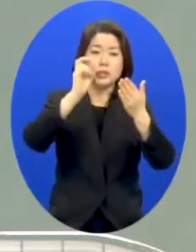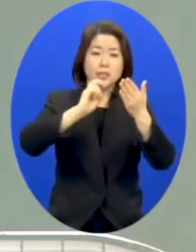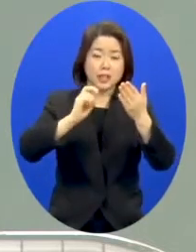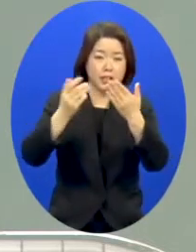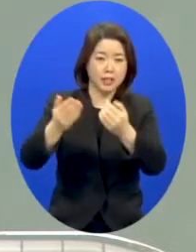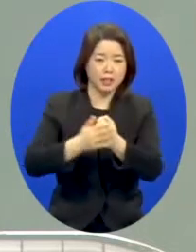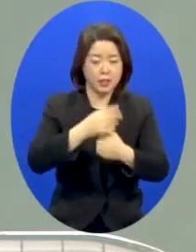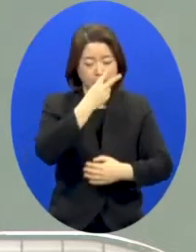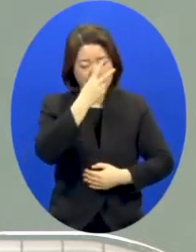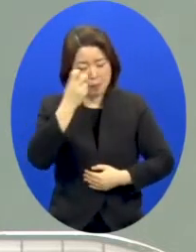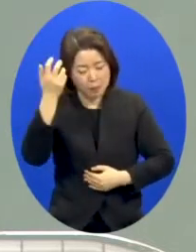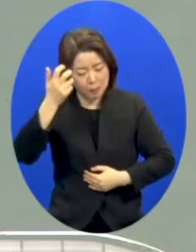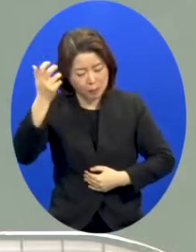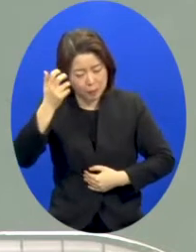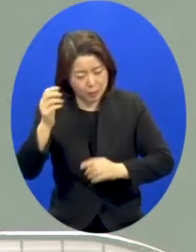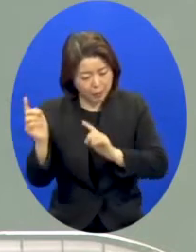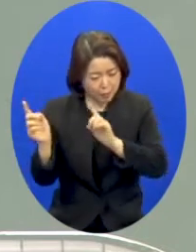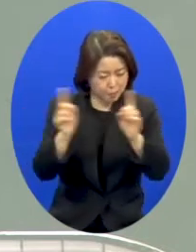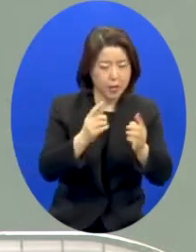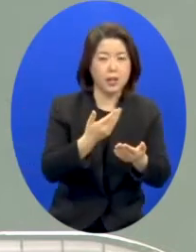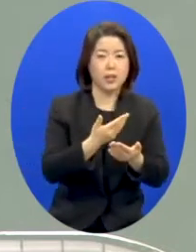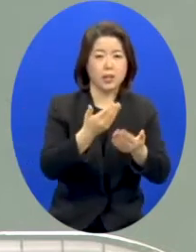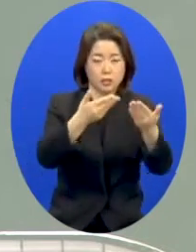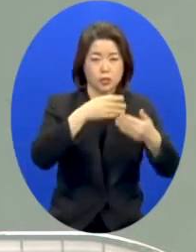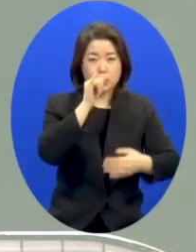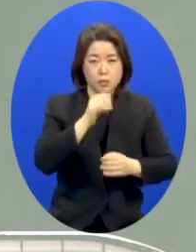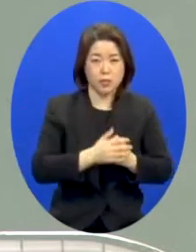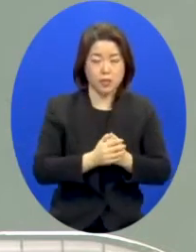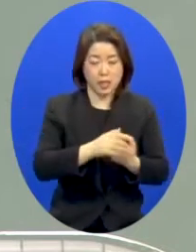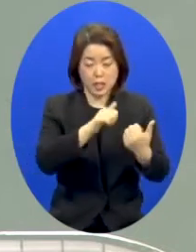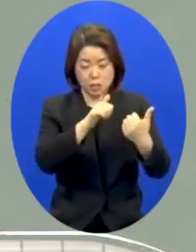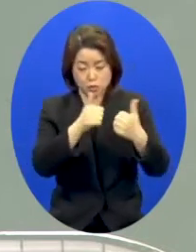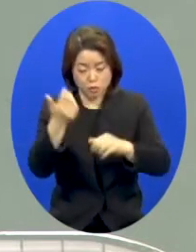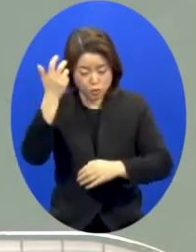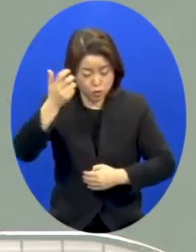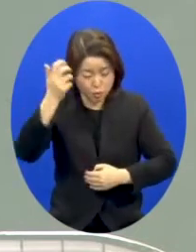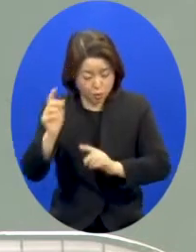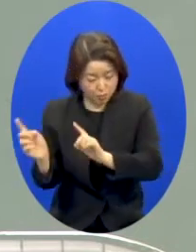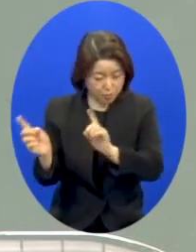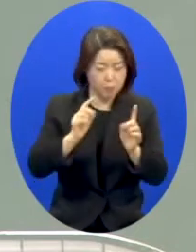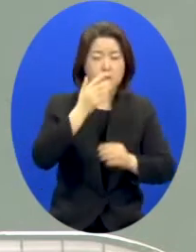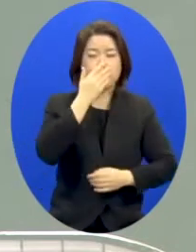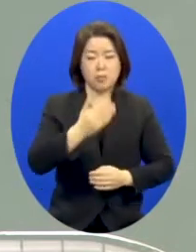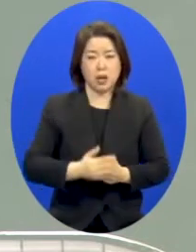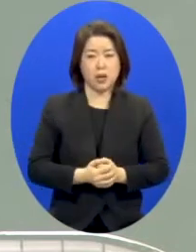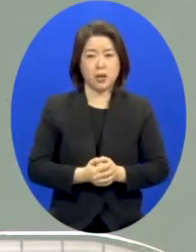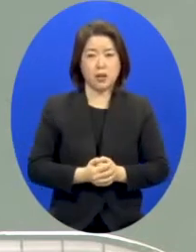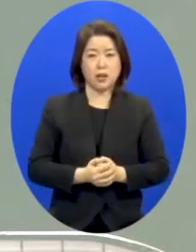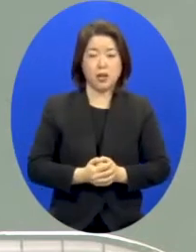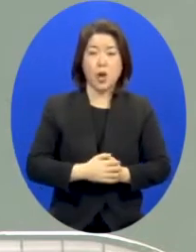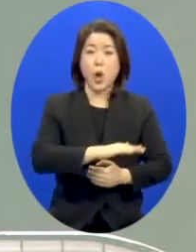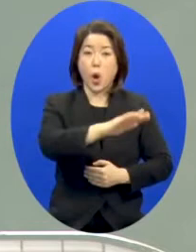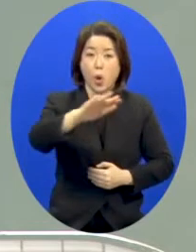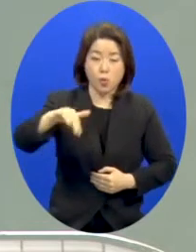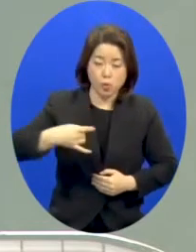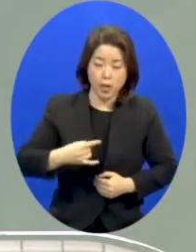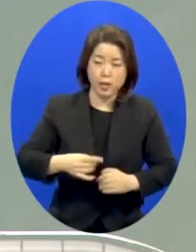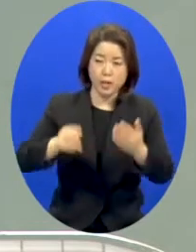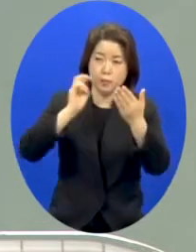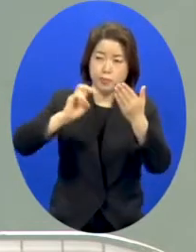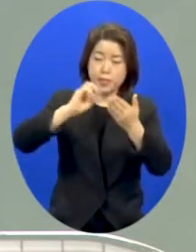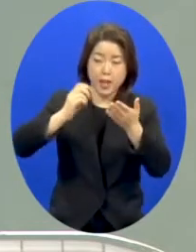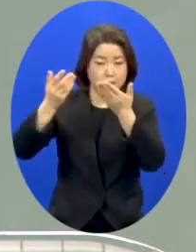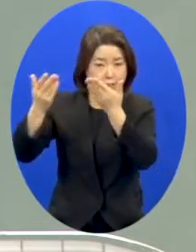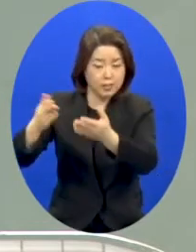일깨워 옵니다 그리고 여러분의 죽은 영혼을 살립니다 찬양할 이유가 우리에겐 너무나 분명히 있기